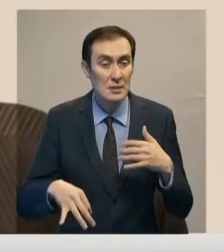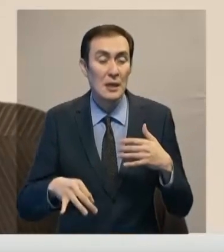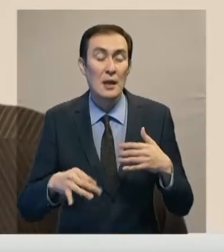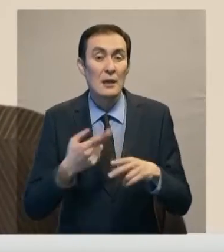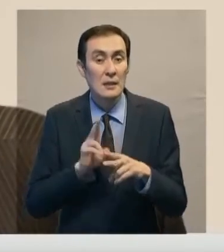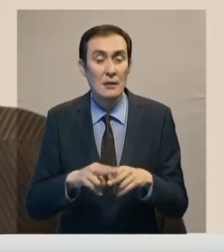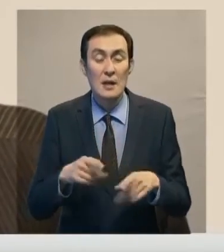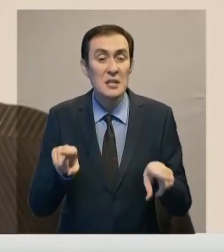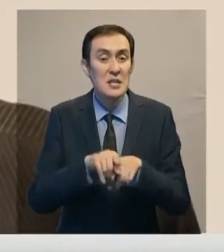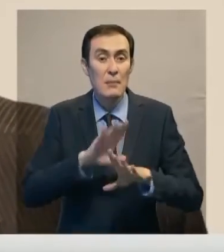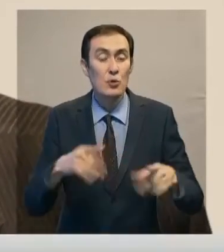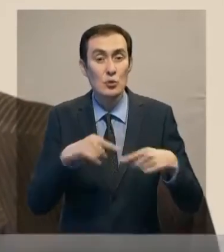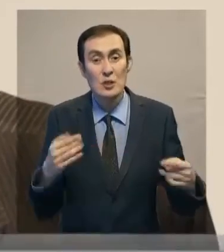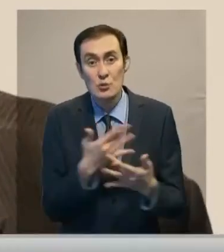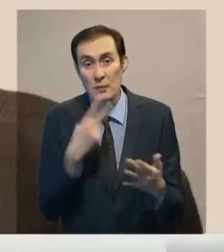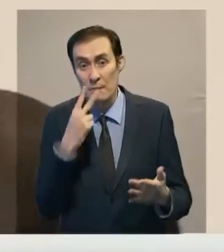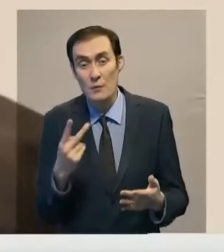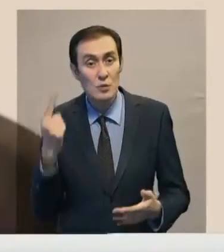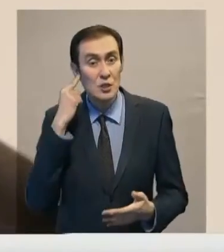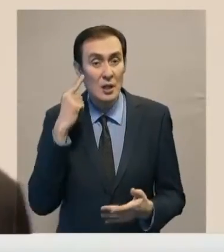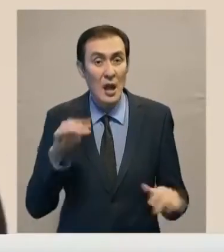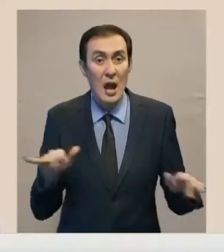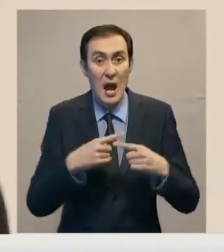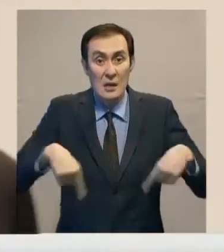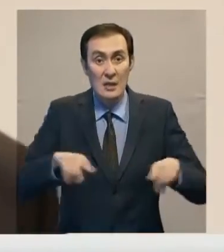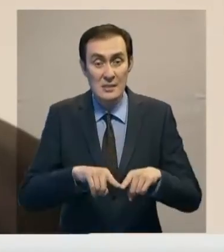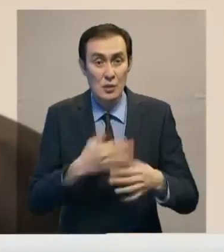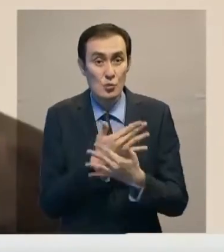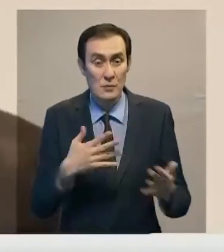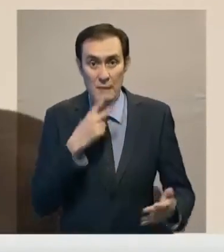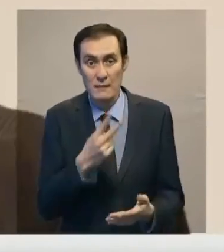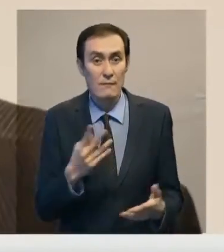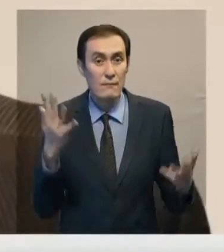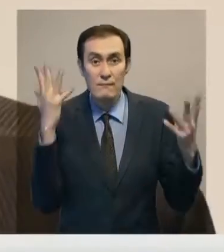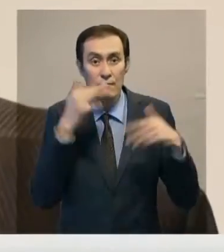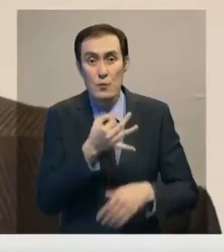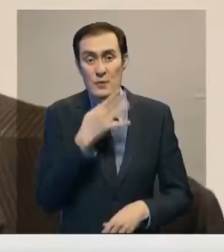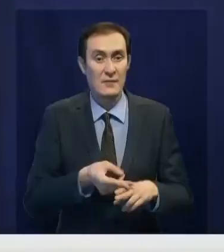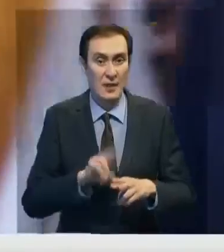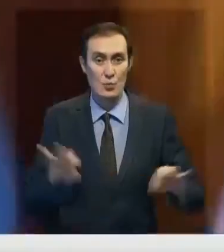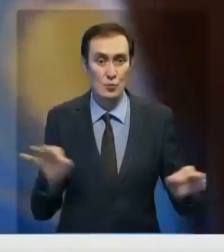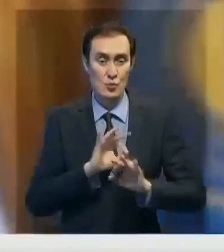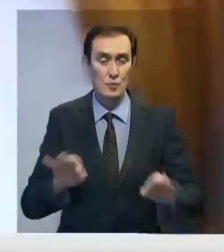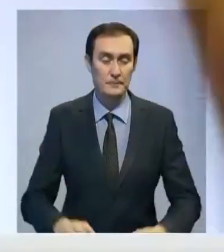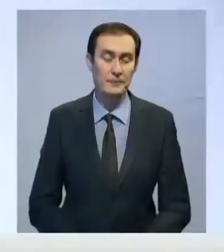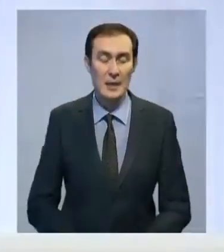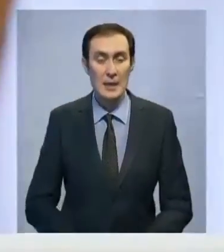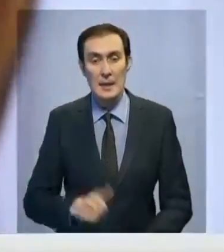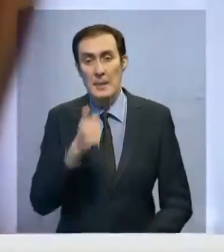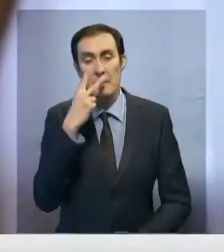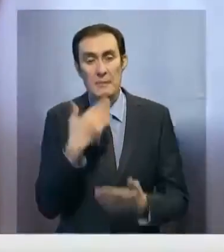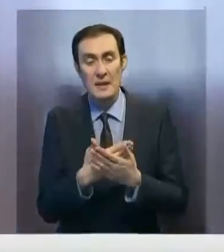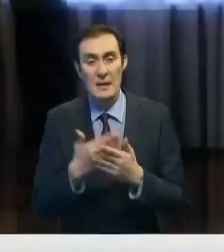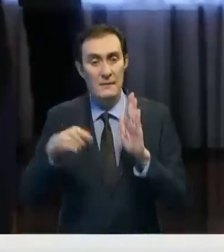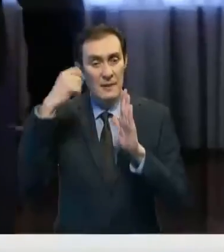похоже ни на один другой инструмент. Когда я впервые услышал оркестр из этих инструментов, я влюбился в эту музыку. Премьера документального